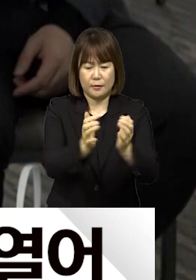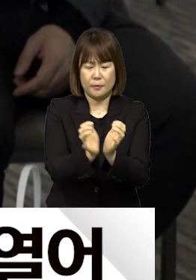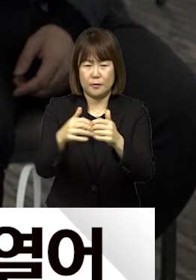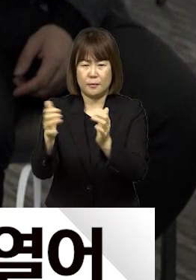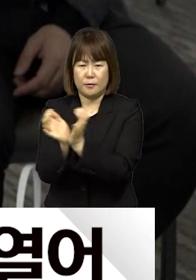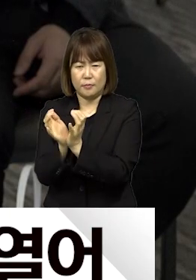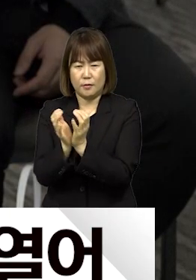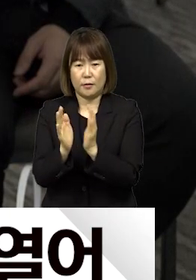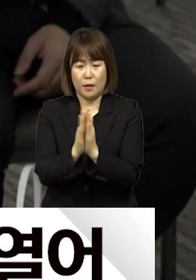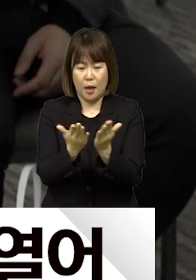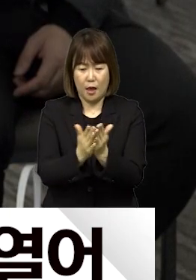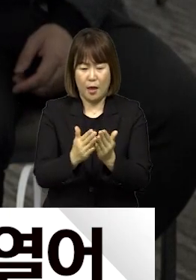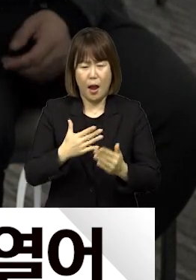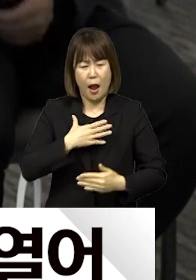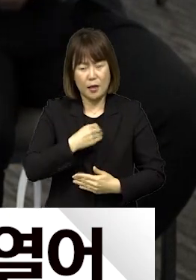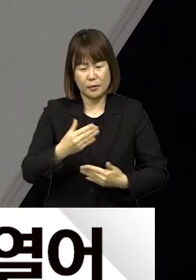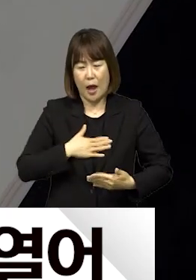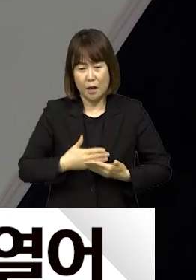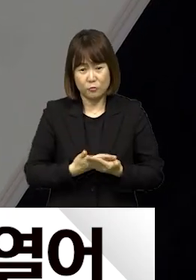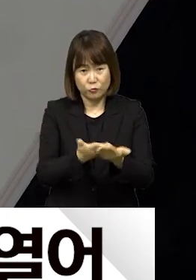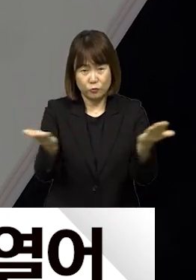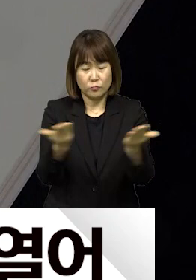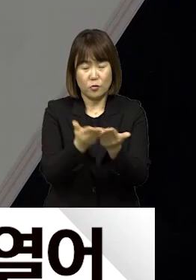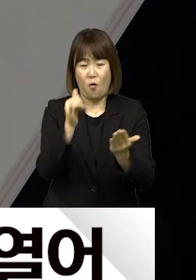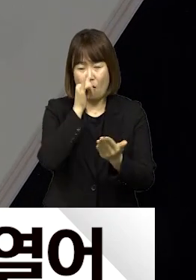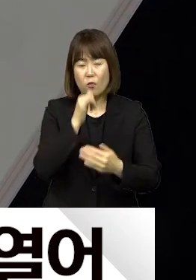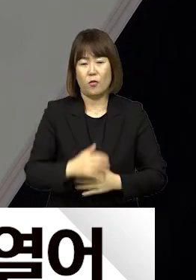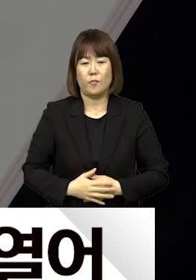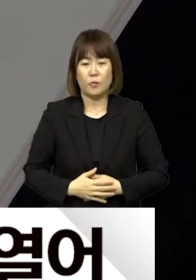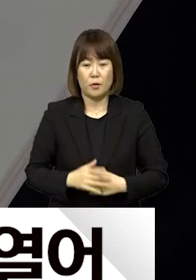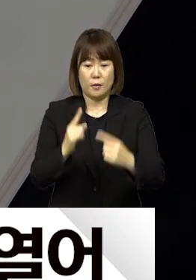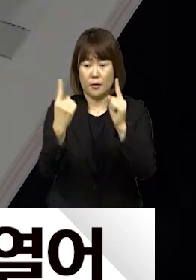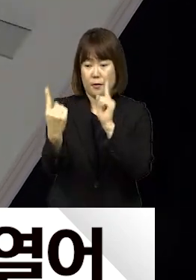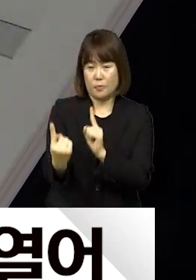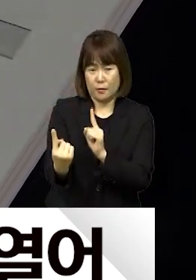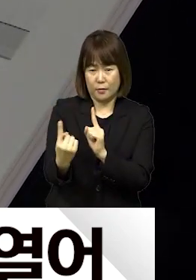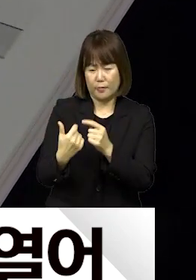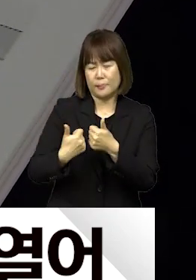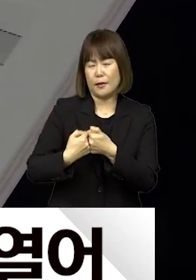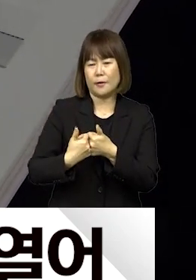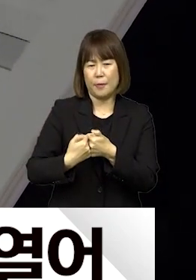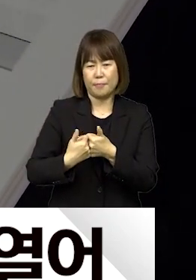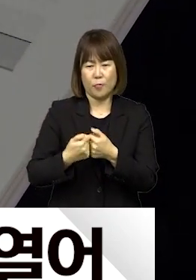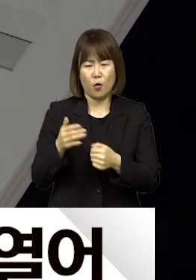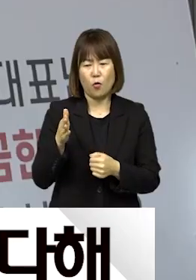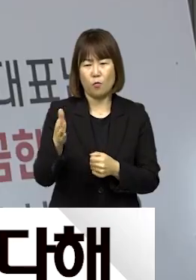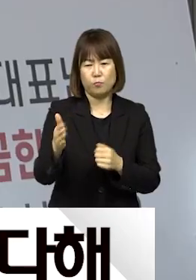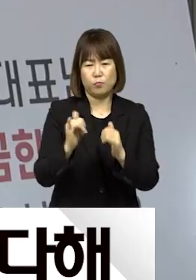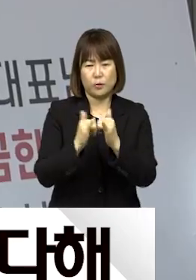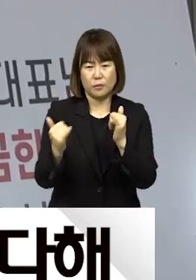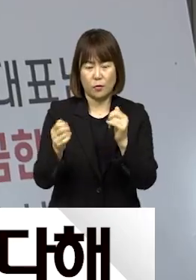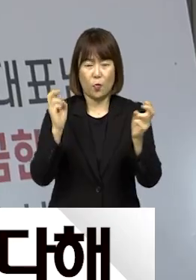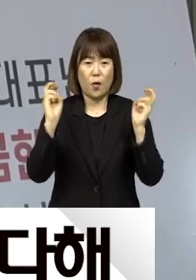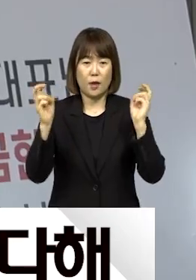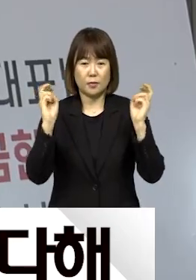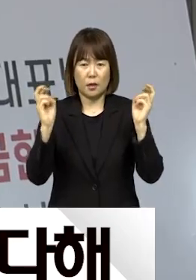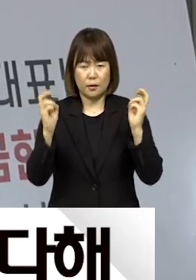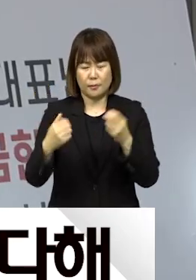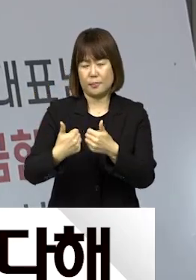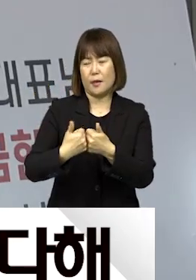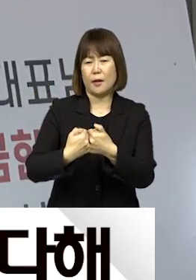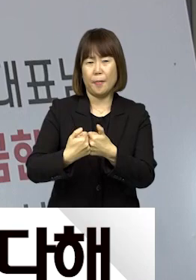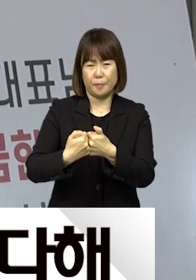기관별 기업 지원책자 및 안내 자료가 제공되었고 각 기관들은 별도의 일대일 상담 보스를 마련해